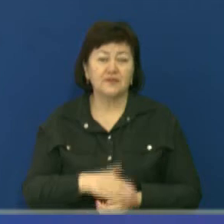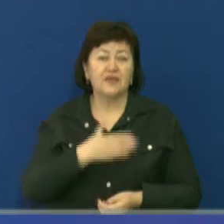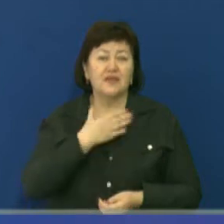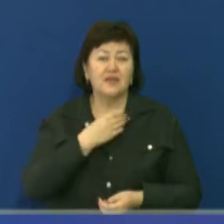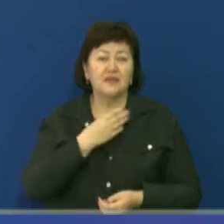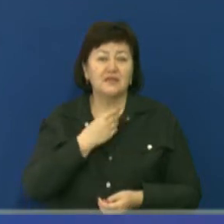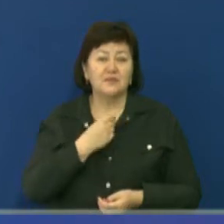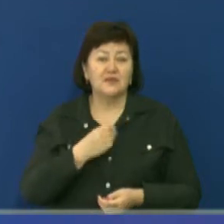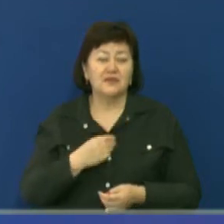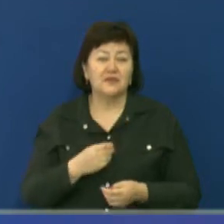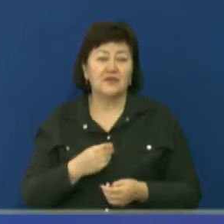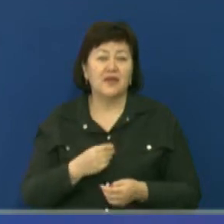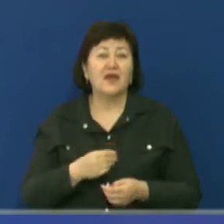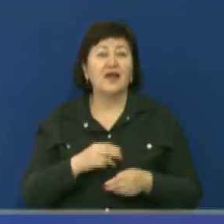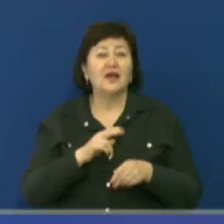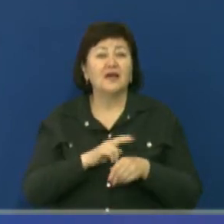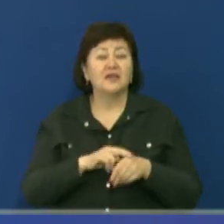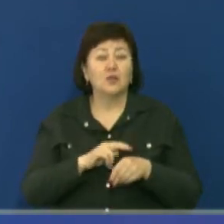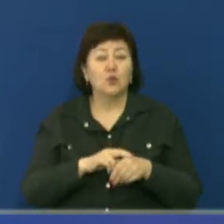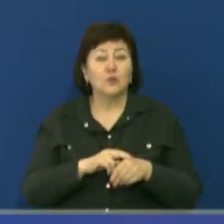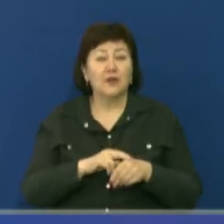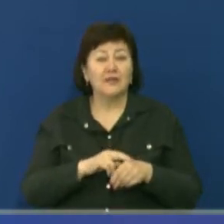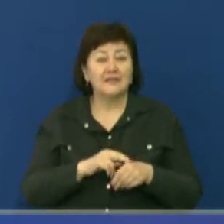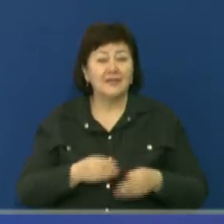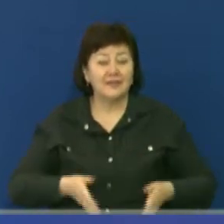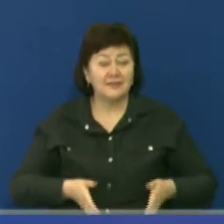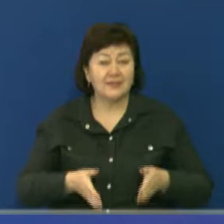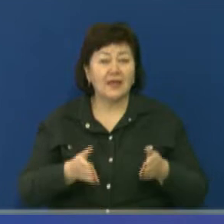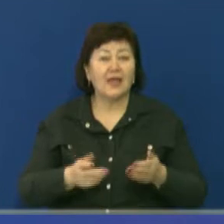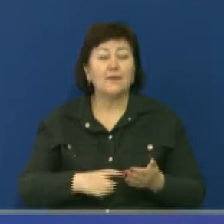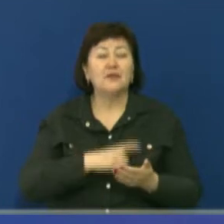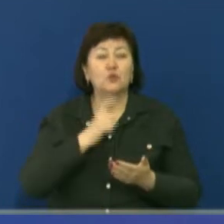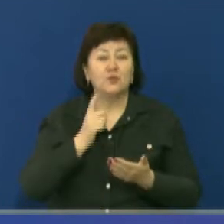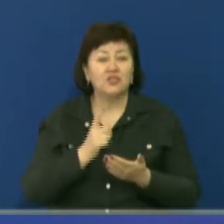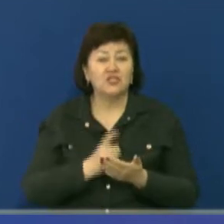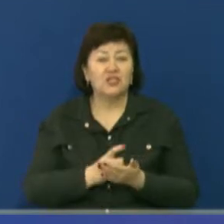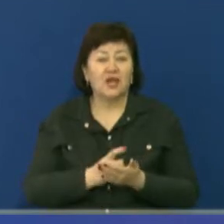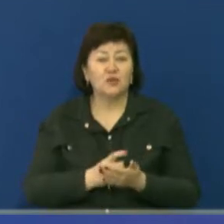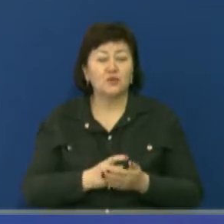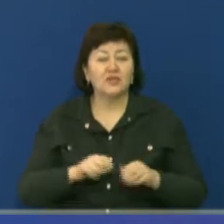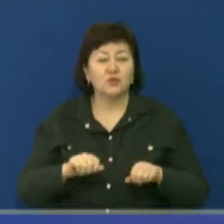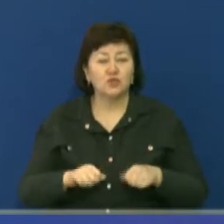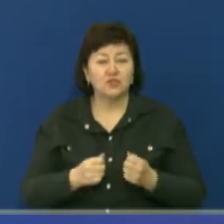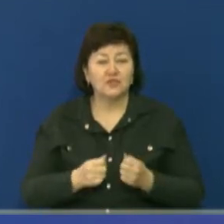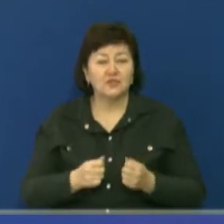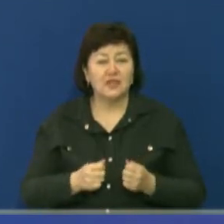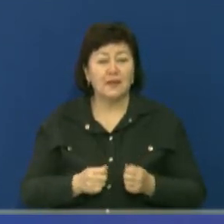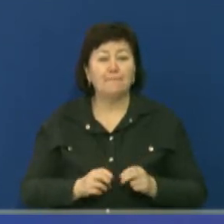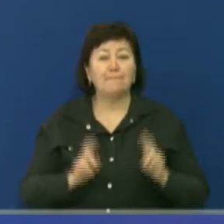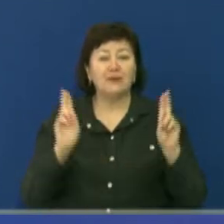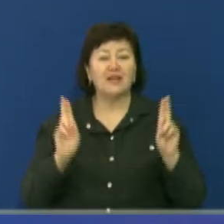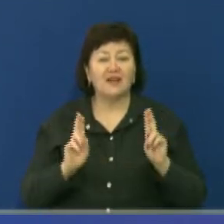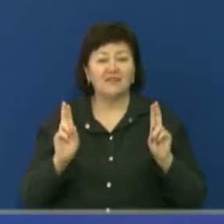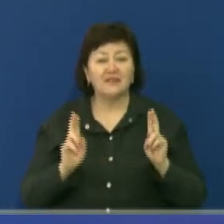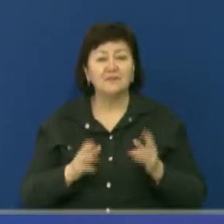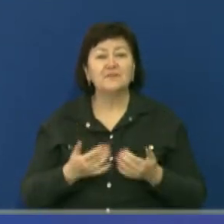Семейлік жол сақшылары күшейтілген жұмыс режиміне көшті. Қалада қауіпсіз жол жедел алдын алу шарасы өтуде. Сәуір айының 21-і мен 23-і аралығында